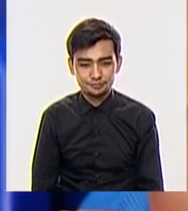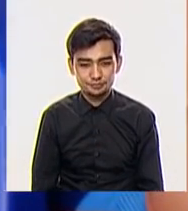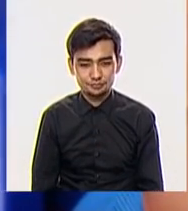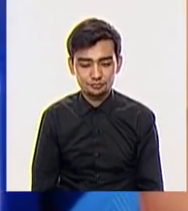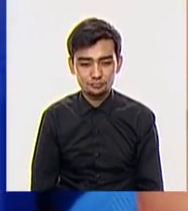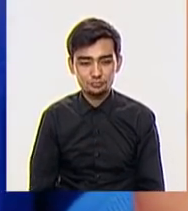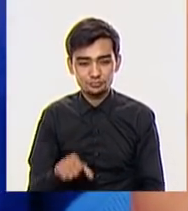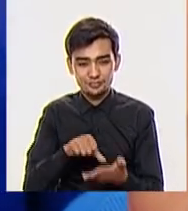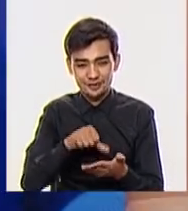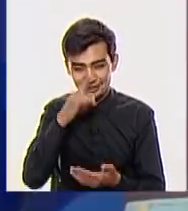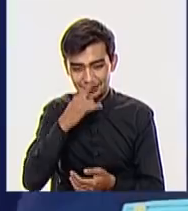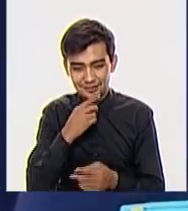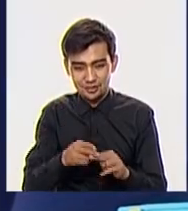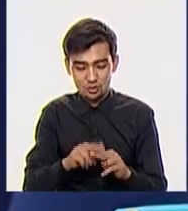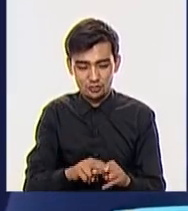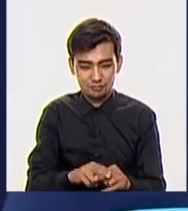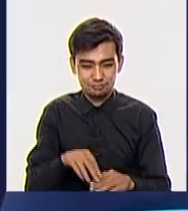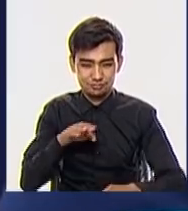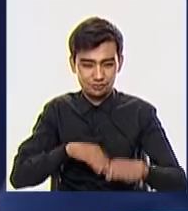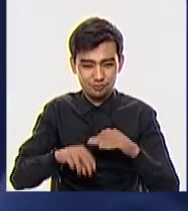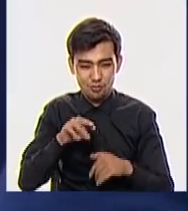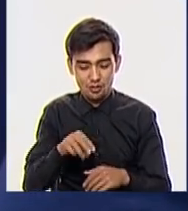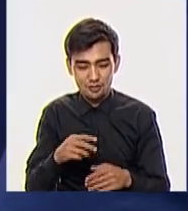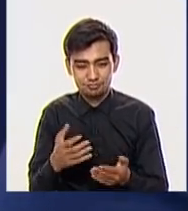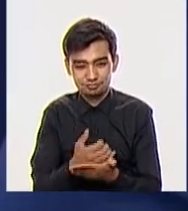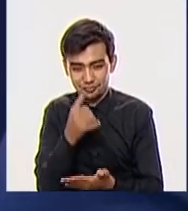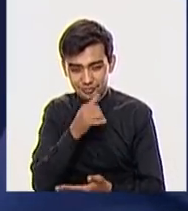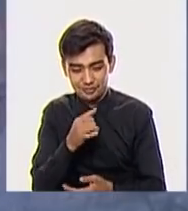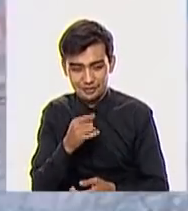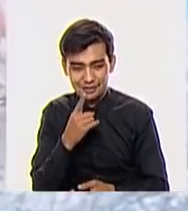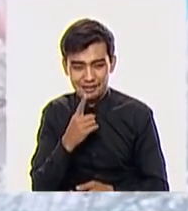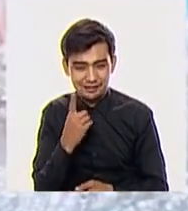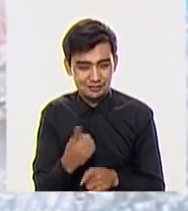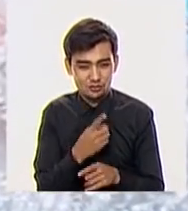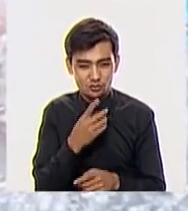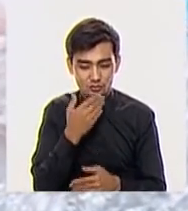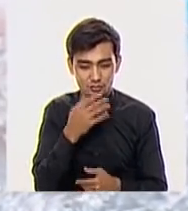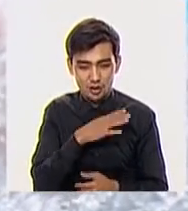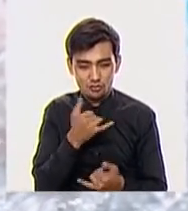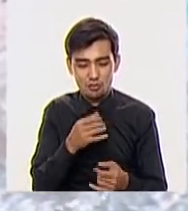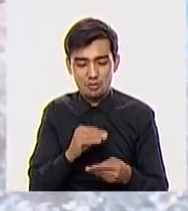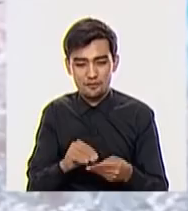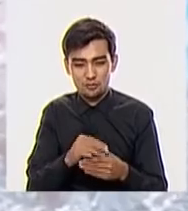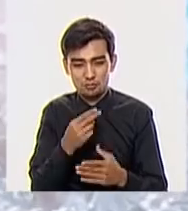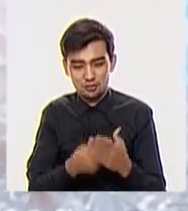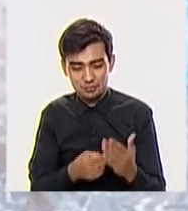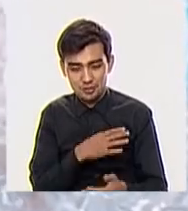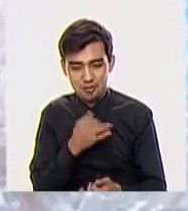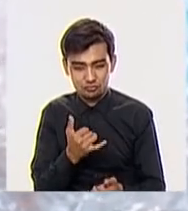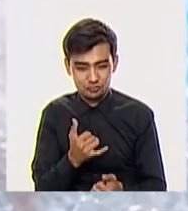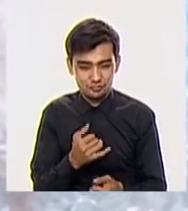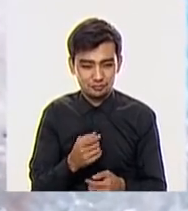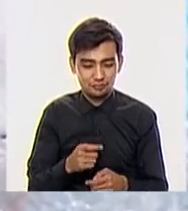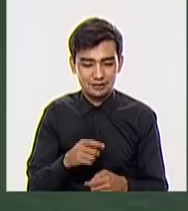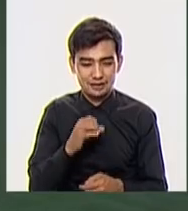А сборная Казахстана по водному поло, которая до сих пор не смогла выиграть ни одного матча, сегодня вновь проиграла. На этот раз наши отдали